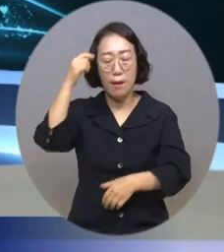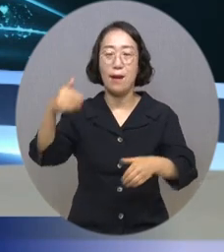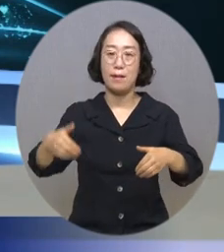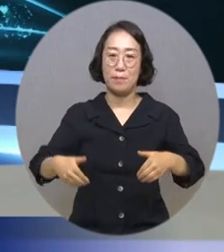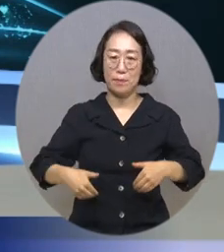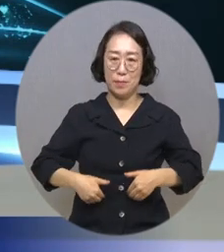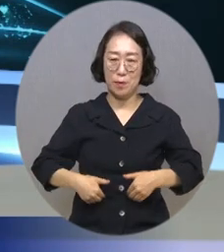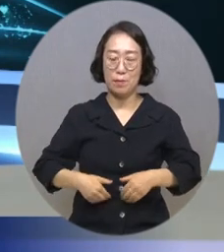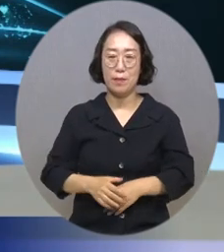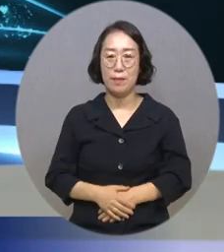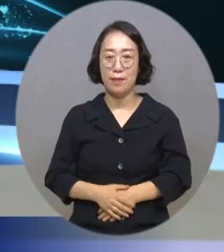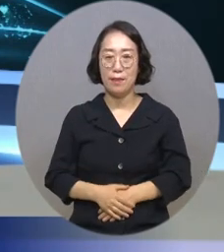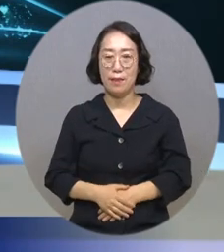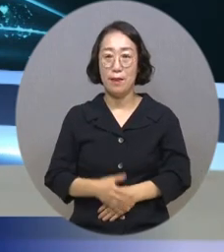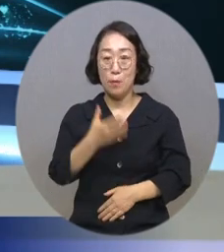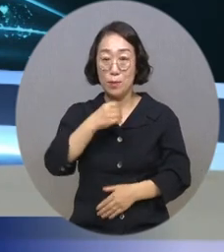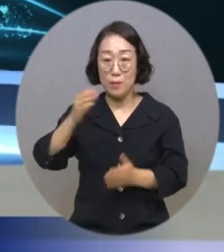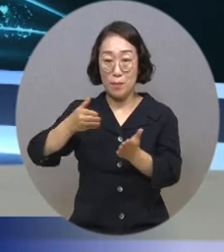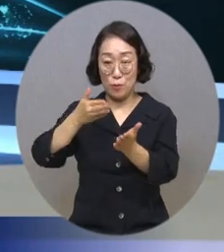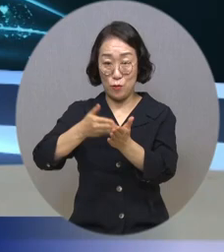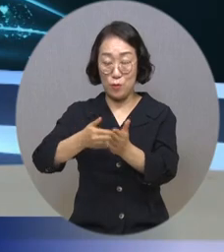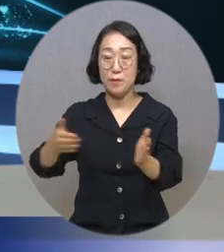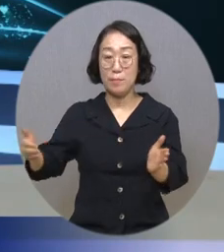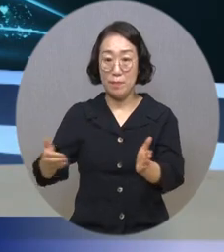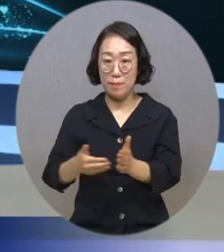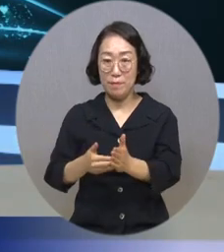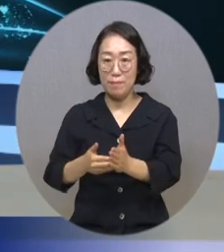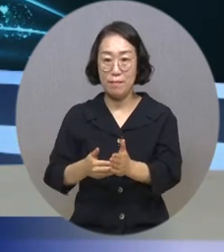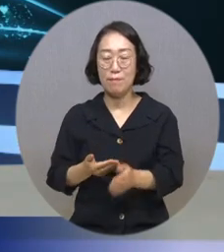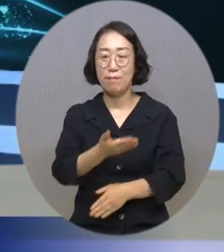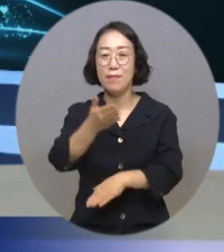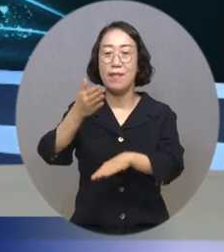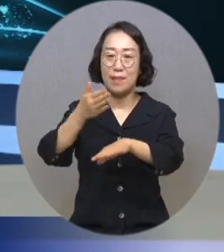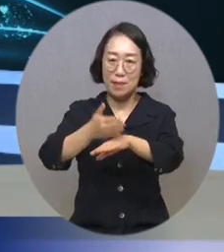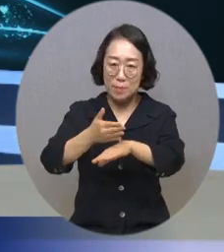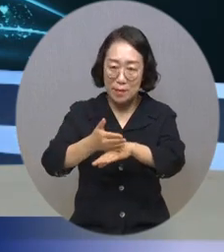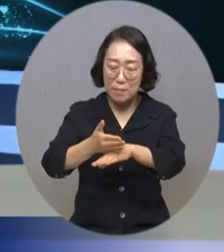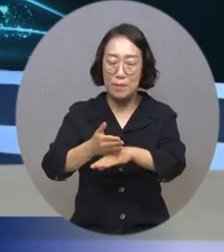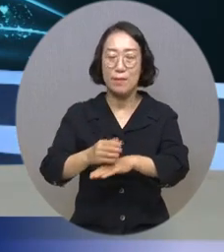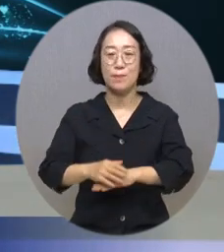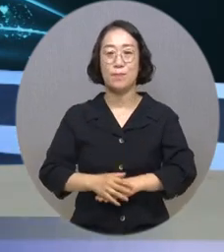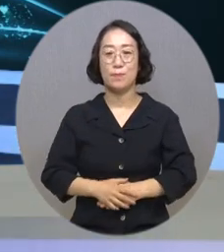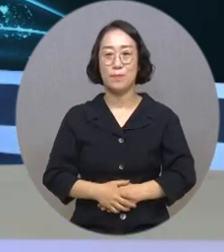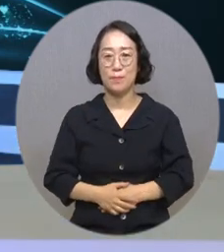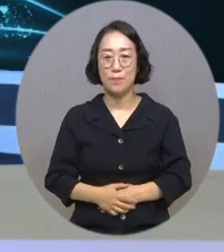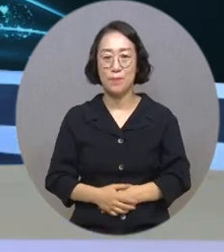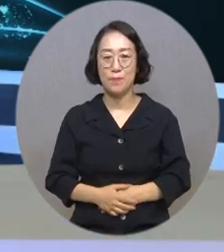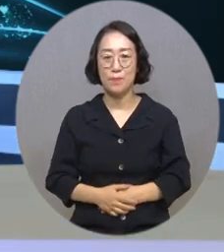때입니다. 이상 복지TV 뉴스를 마칩니다. 시청해주신 여러분 고맙습니다.